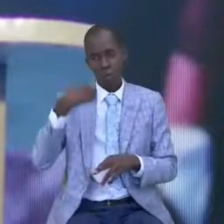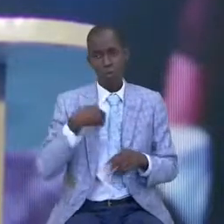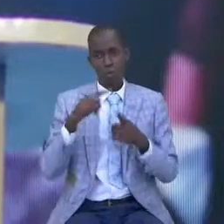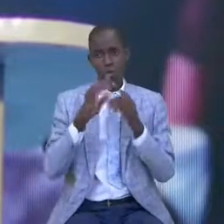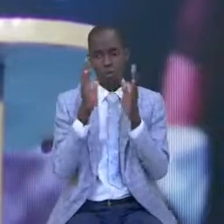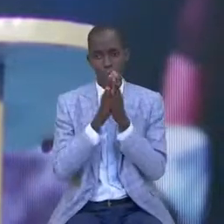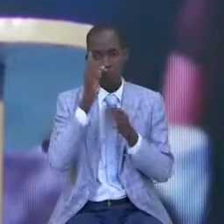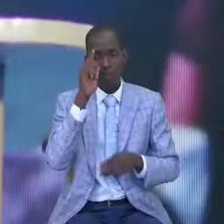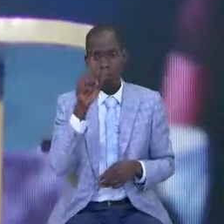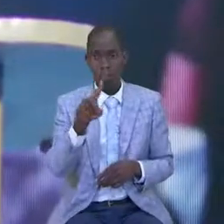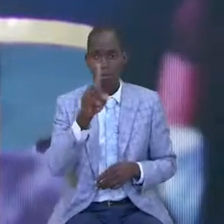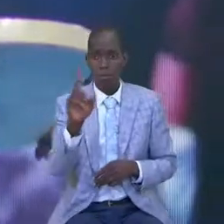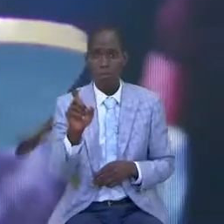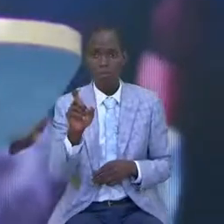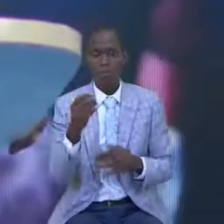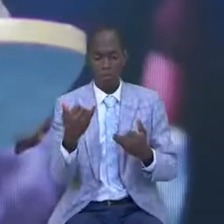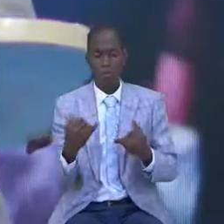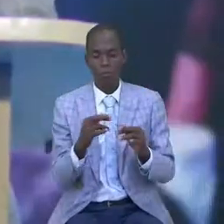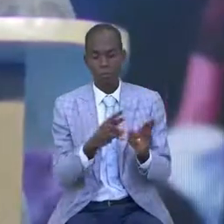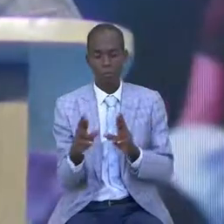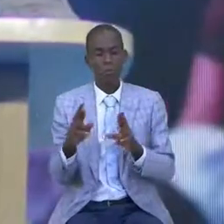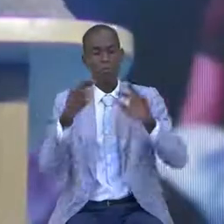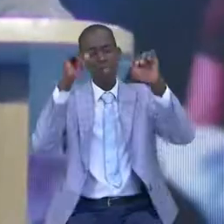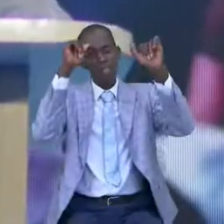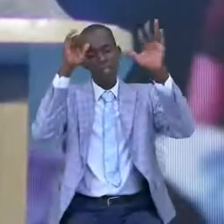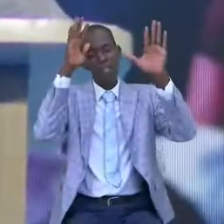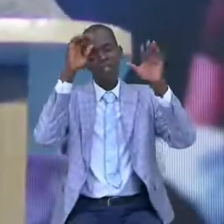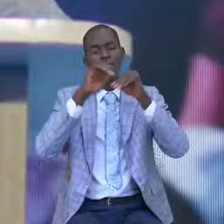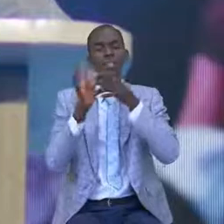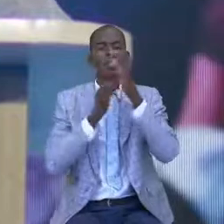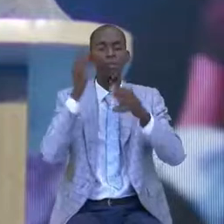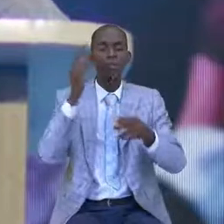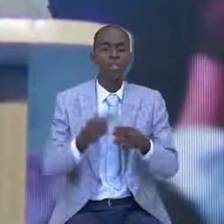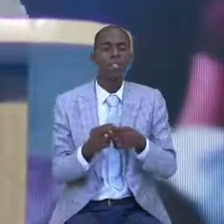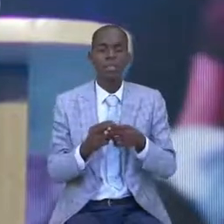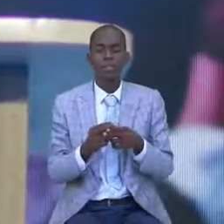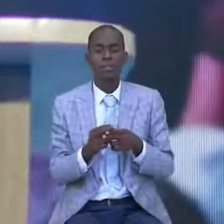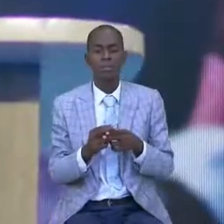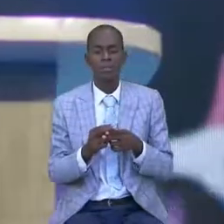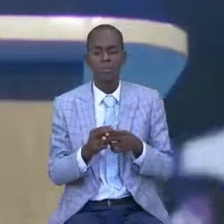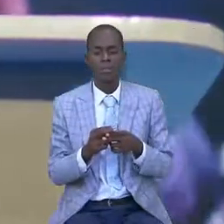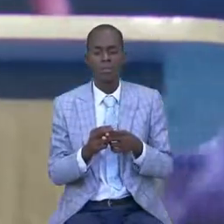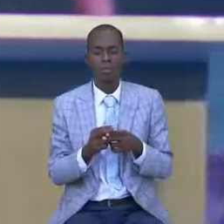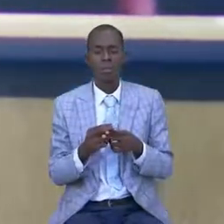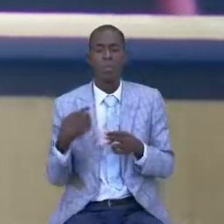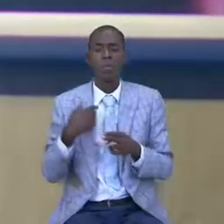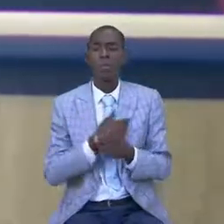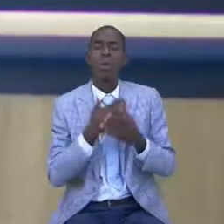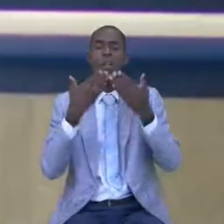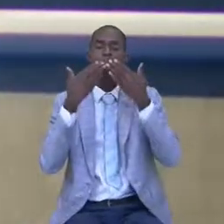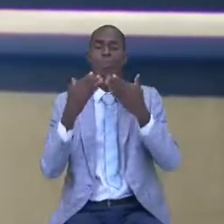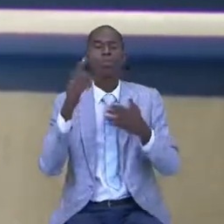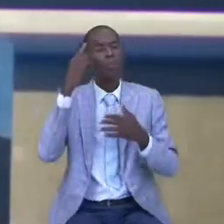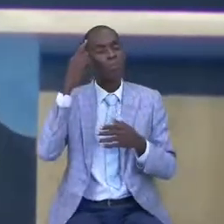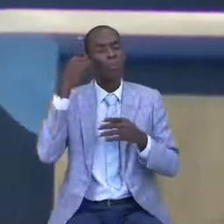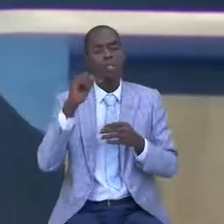pour la prière? Je dis, êtes-vous prêts pour la prière? Père, au nom de